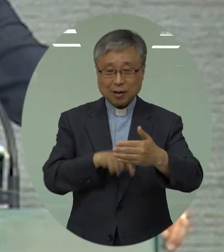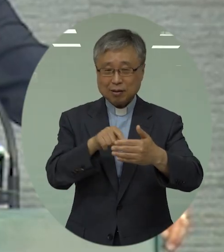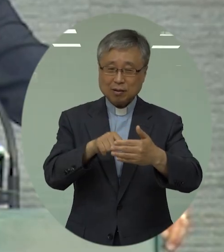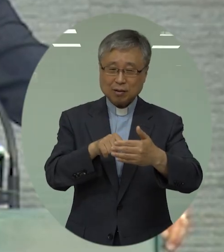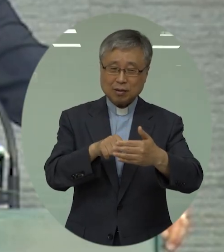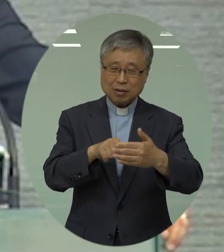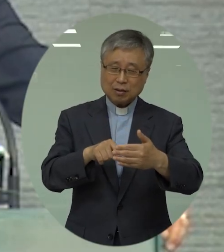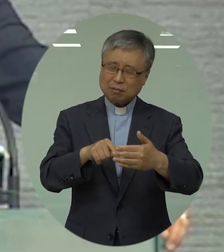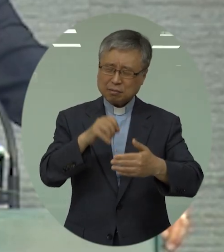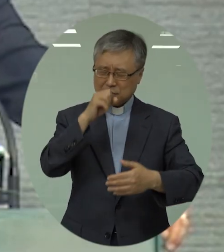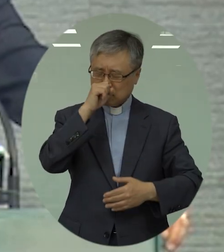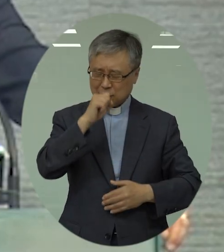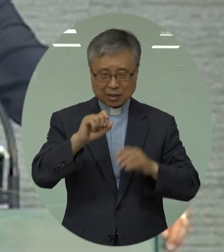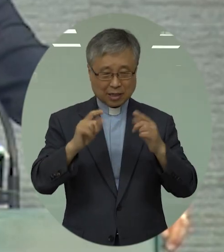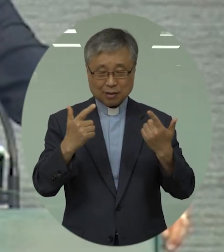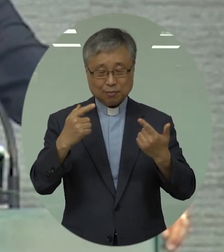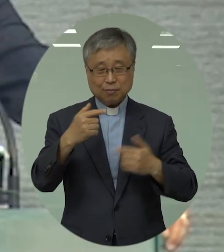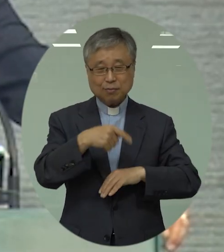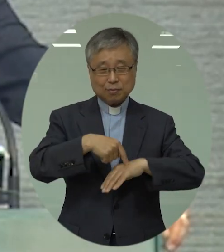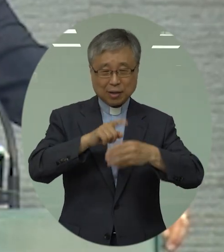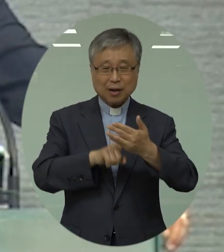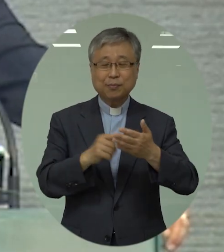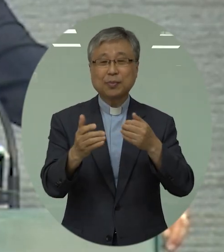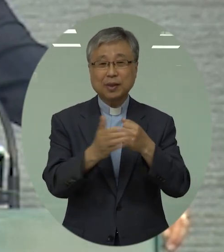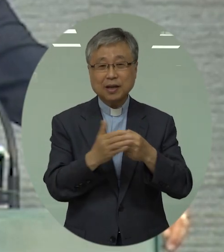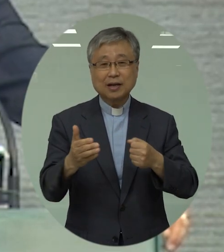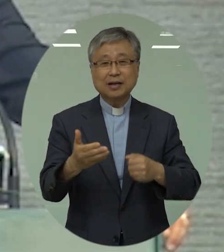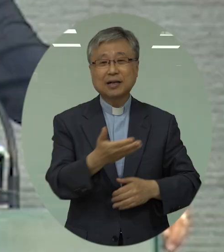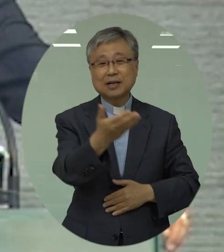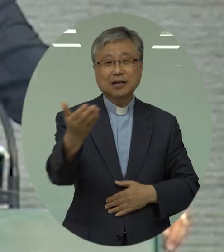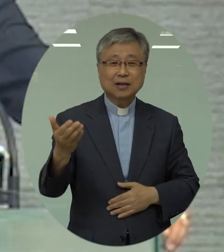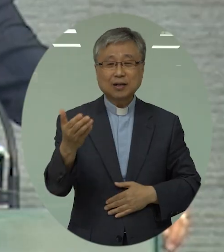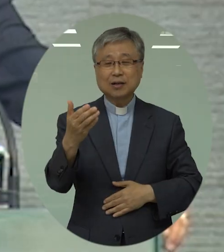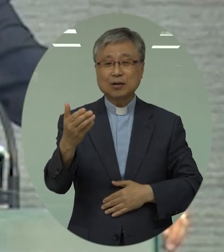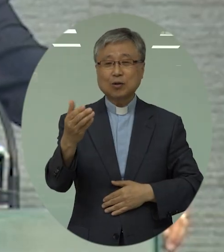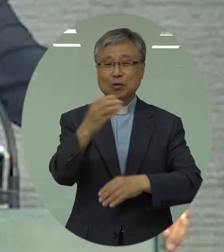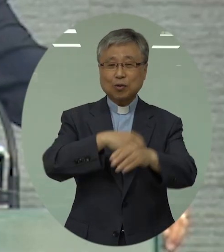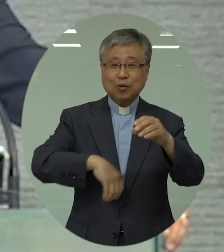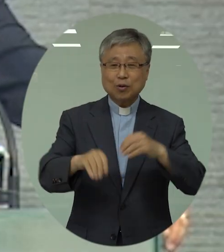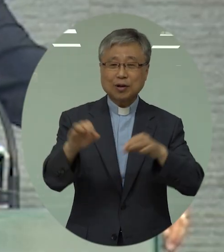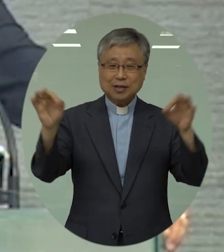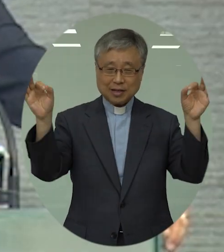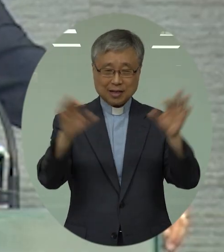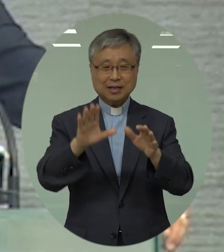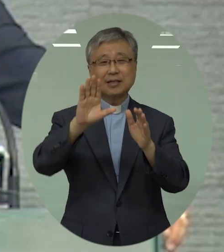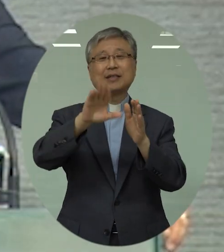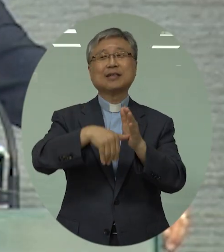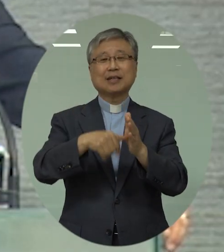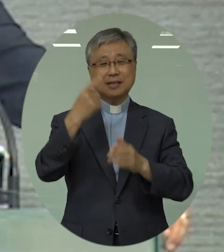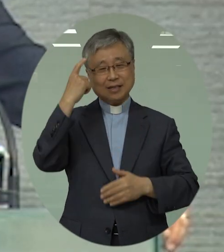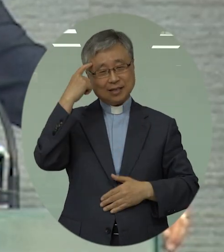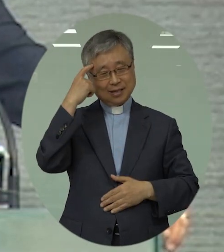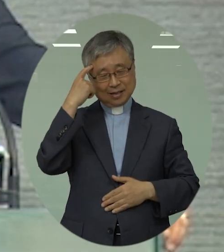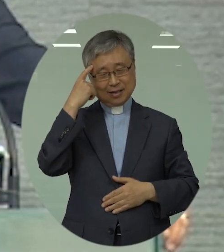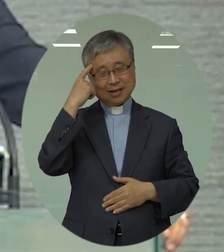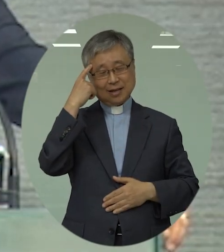내키고 불쾌하다는 감정 때문에 그들이 차라리 없어졌으면 생각할 때가 얼마나 많은지